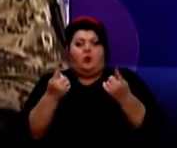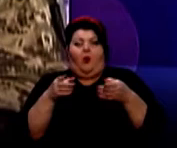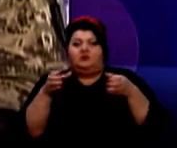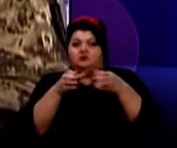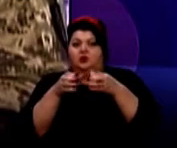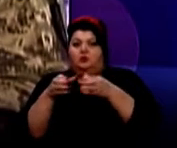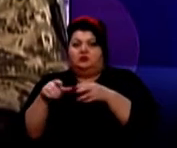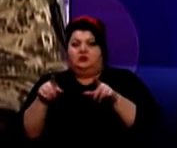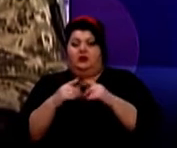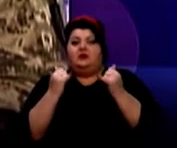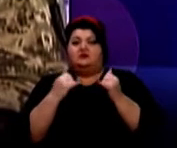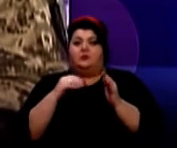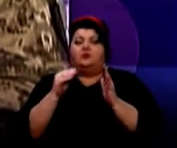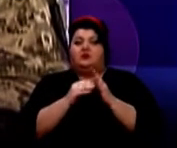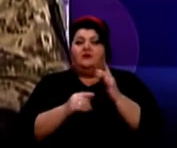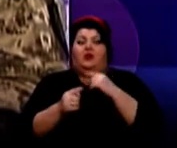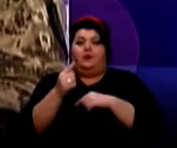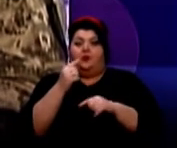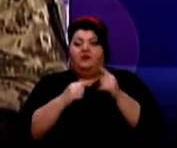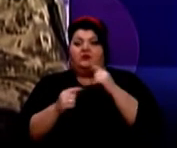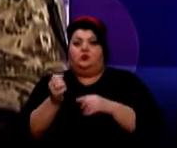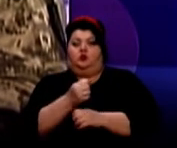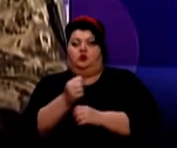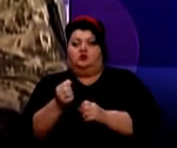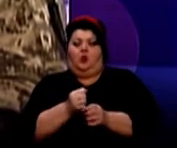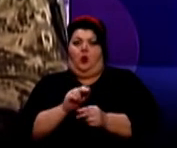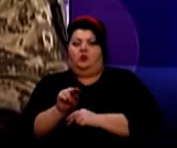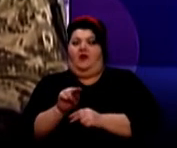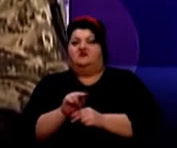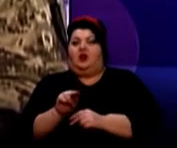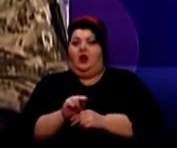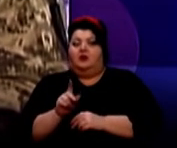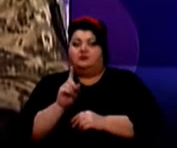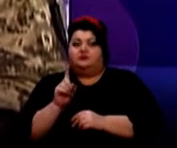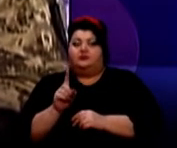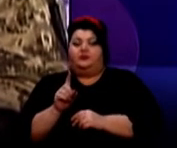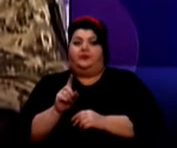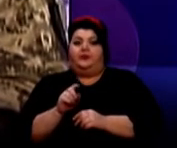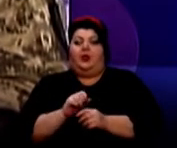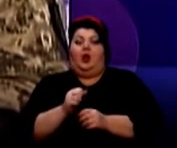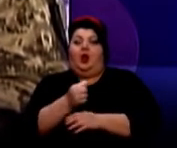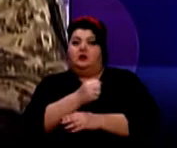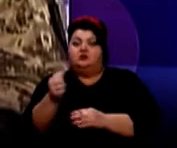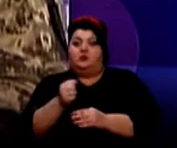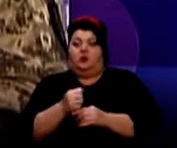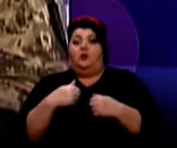питання повернути в навчальні заклади зброю навчальну. Зброю ми вже майже отримали, але